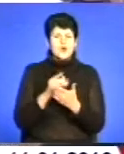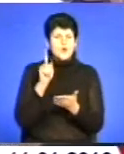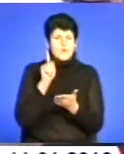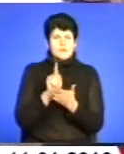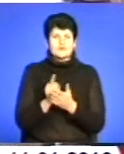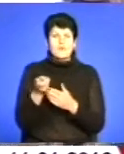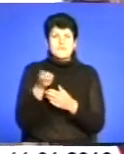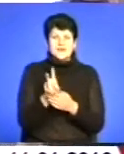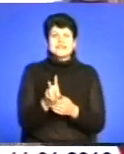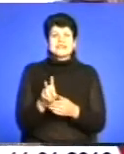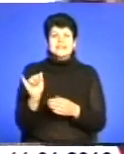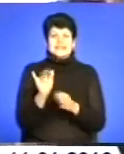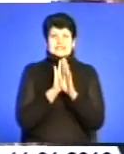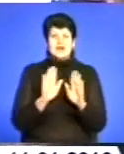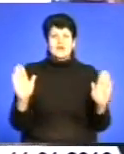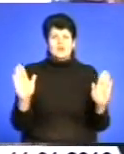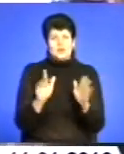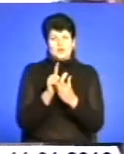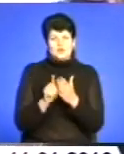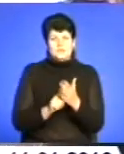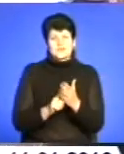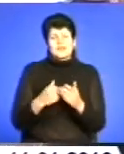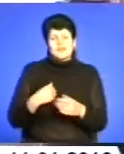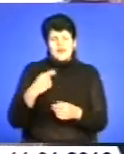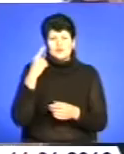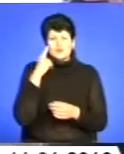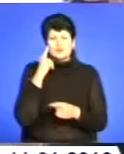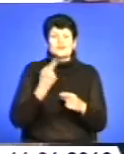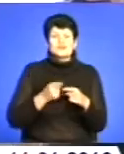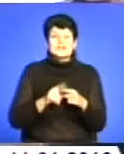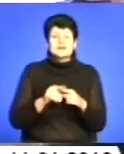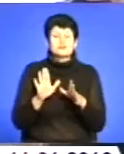обов'язково прийдіть до них, заколядуйте. Я думаю, що це буде найкращий подарунок від вас.